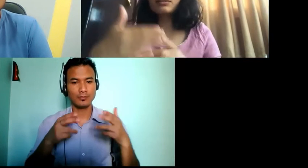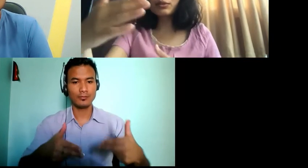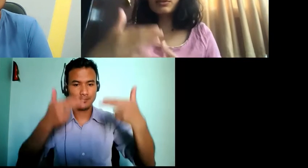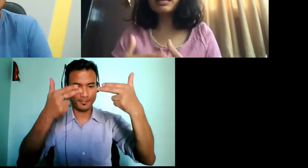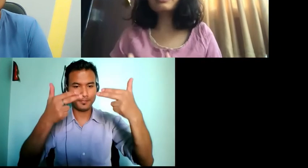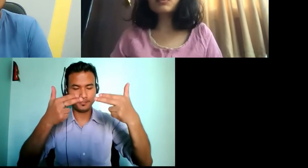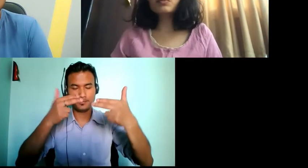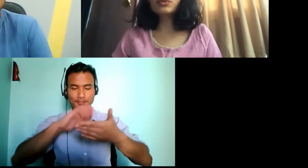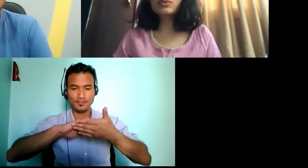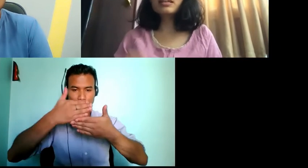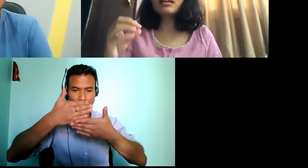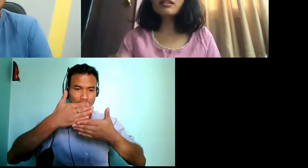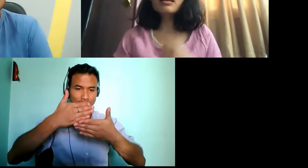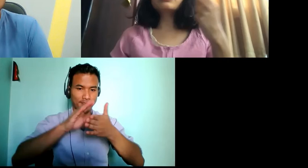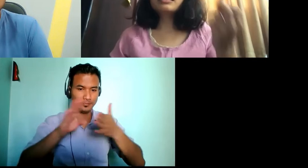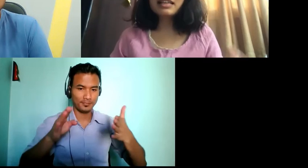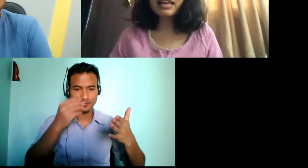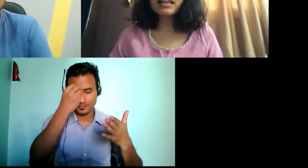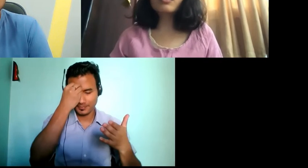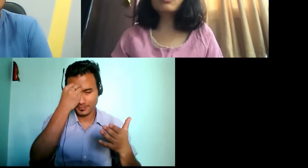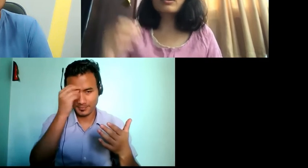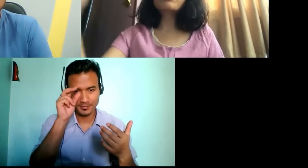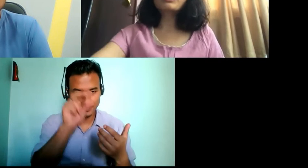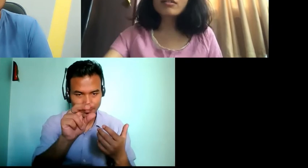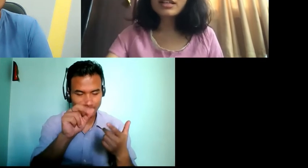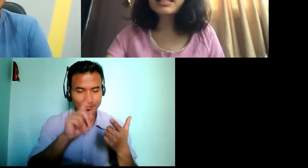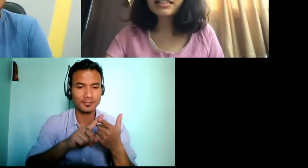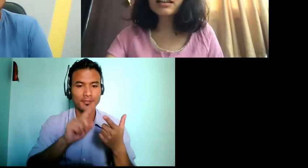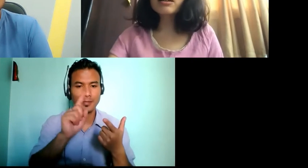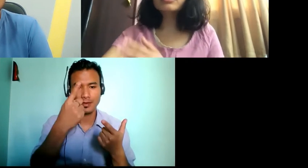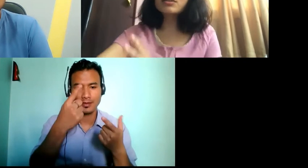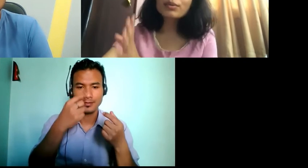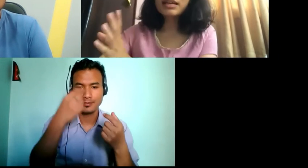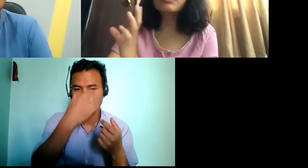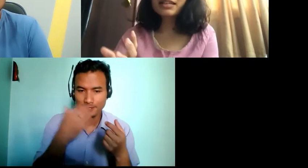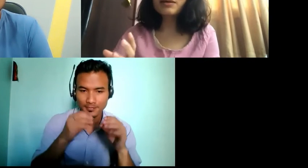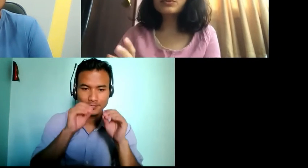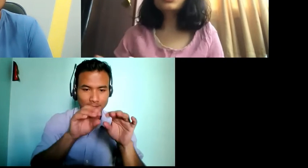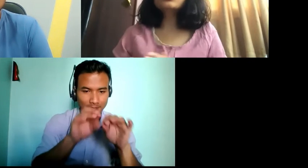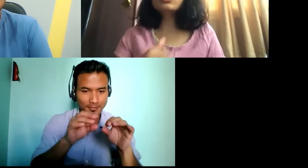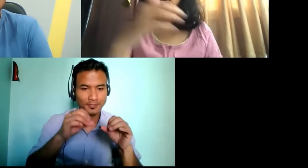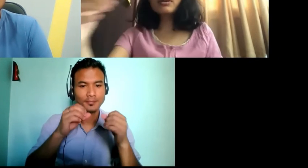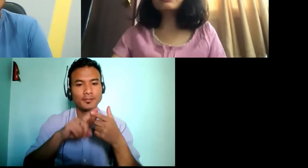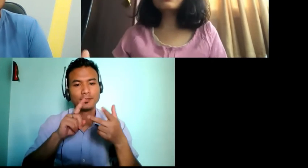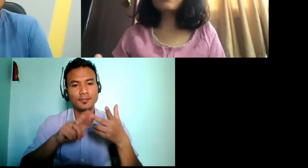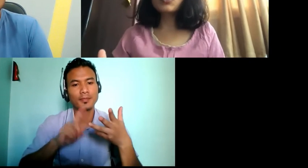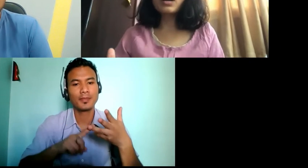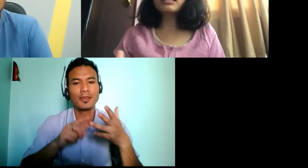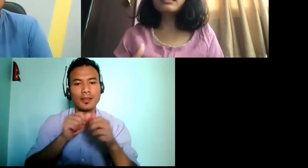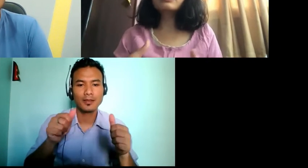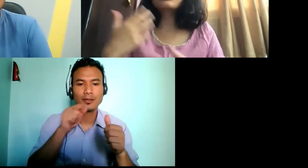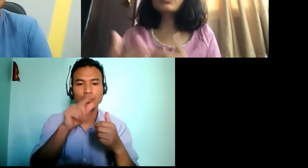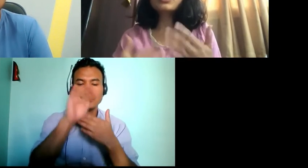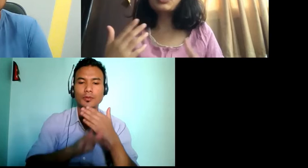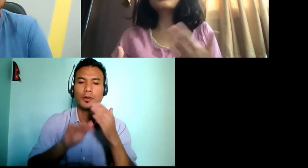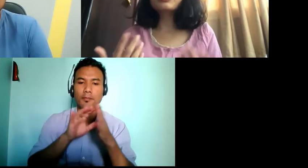यो के अरे ल्यापटपको थ्रु चाहिँ होइन टिका यता लगाऊ होइन, पहिला गणेशलाई टिका लगाइदिनु सुकुन्डा हुन्छ नि हाम्रो. सो त्यो एउटा चाहिँ उहाँहरूले चाहिँ